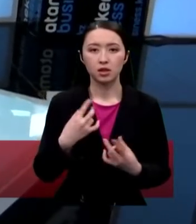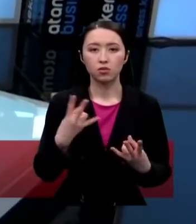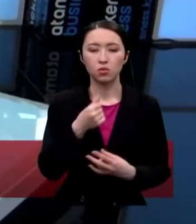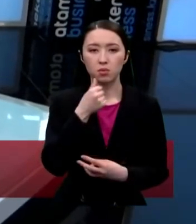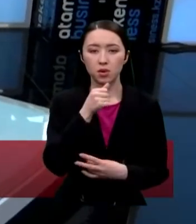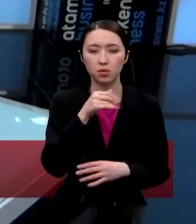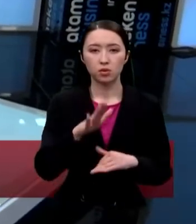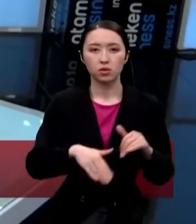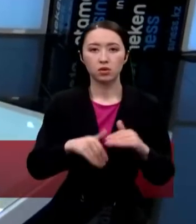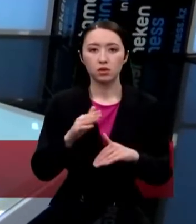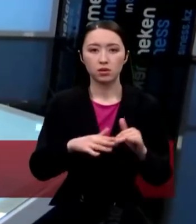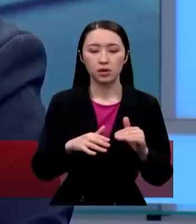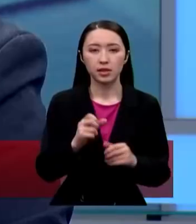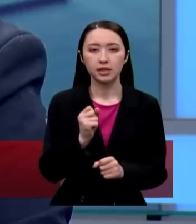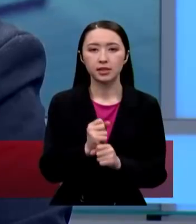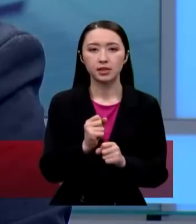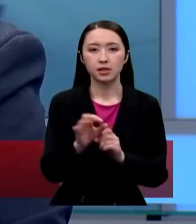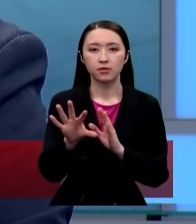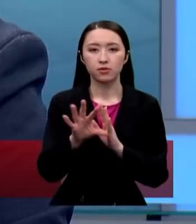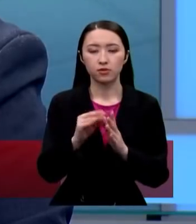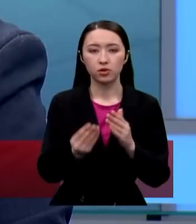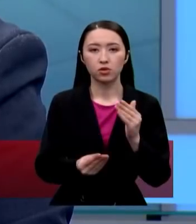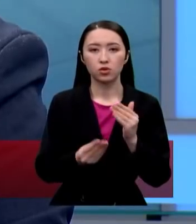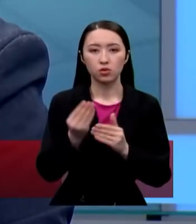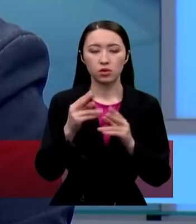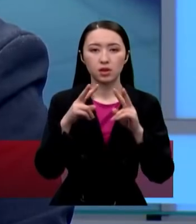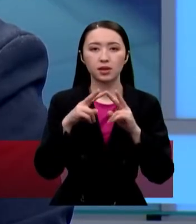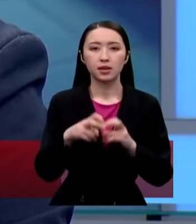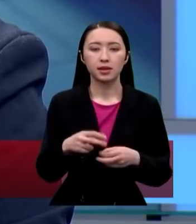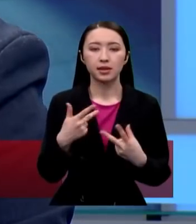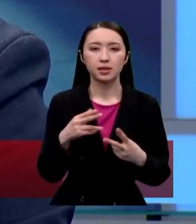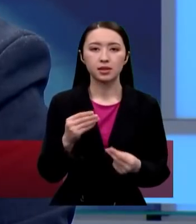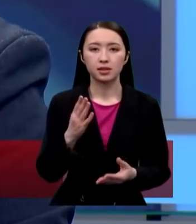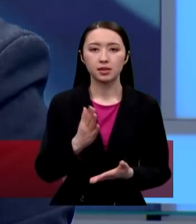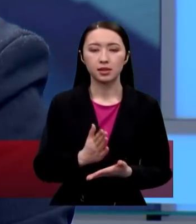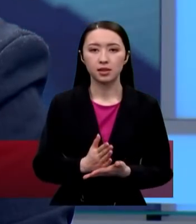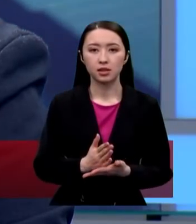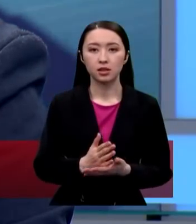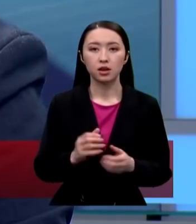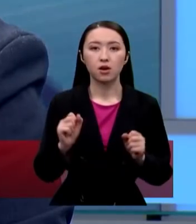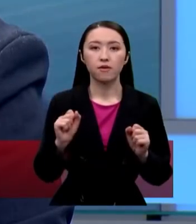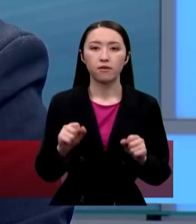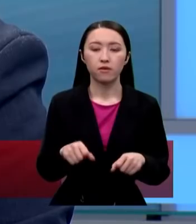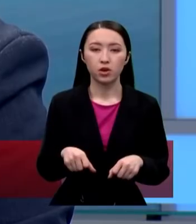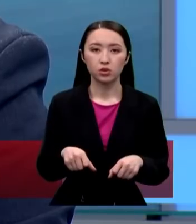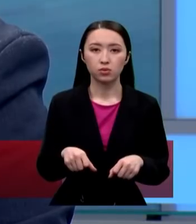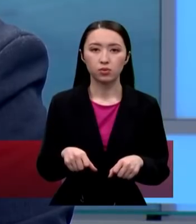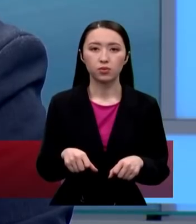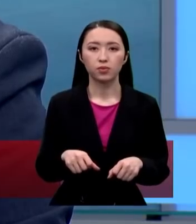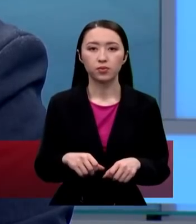отработать. Сделать выборку, выставить уведомления, проанализировать, где есть какие-то возможные...